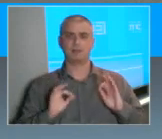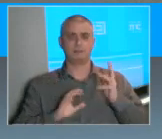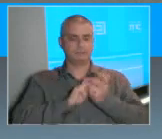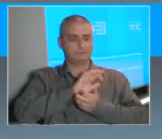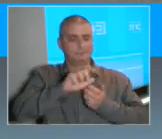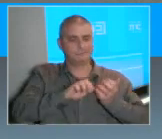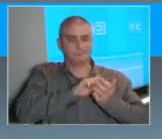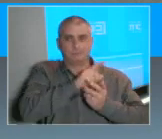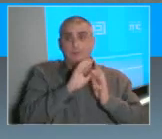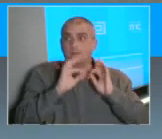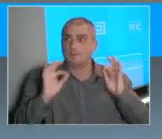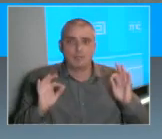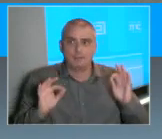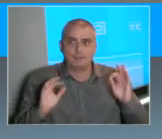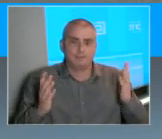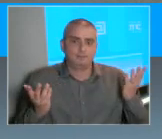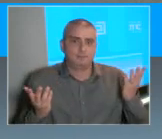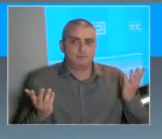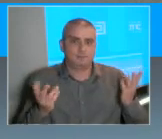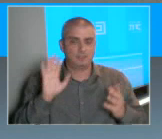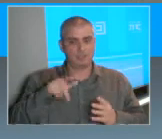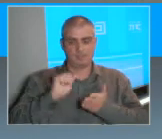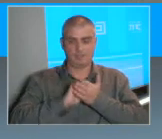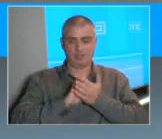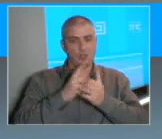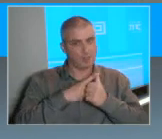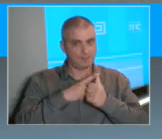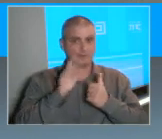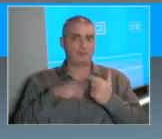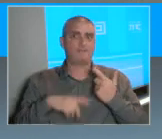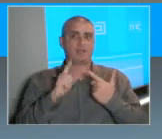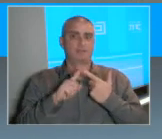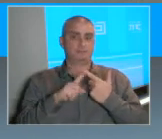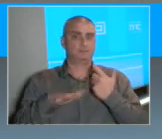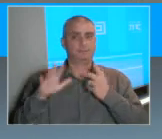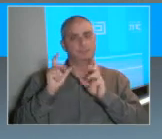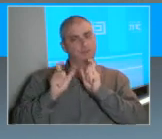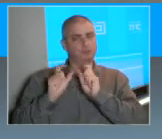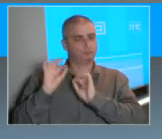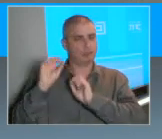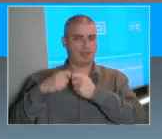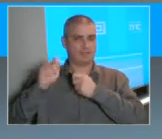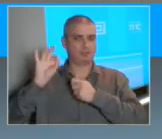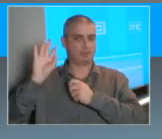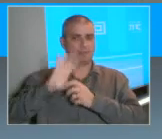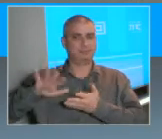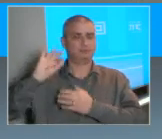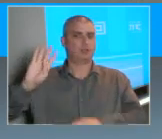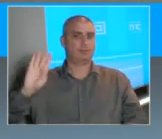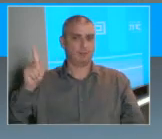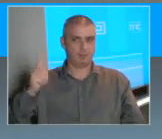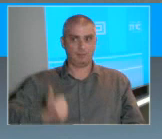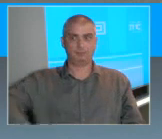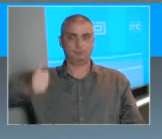התסיסה סביב זה מתחילה מצד גם עיתונאים וגם מסביבת נתניהו, חברי כנסת, בראשם